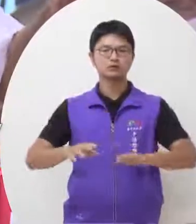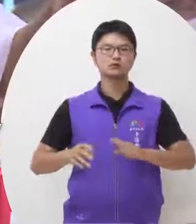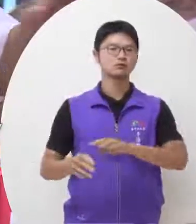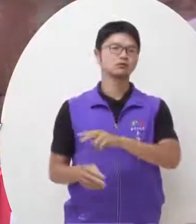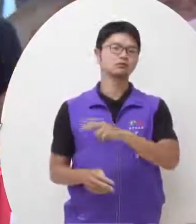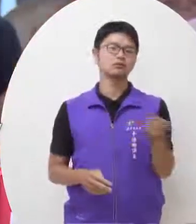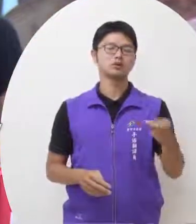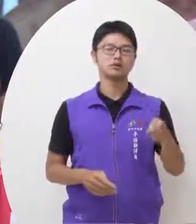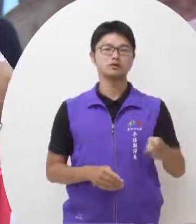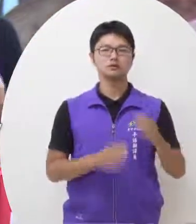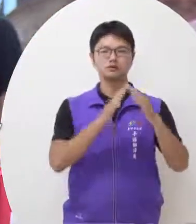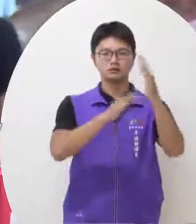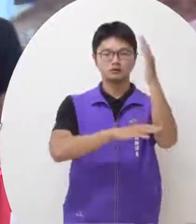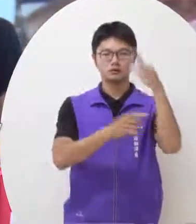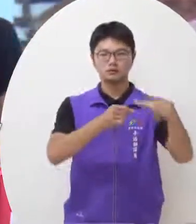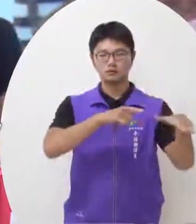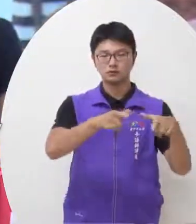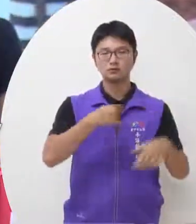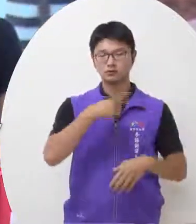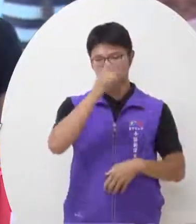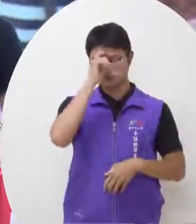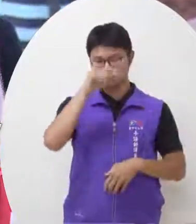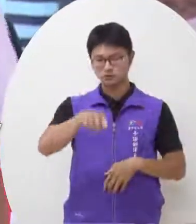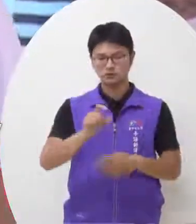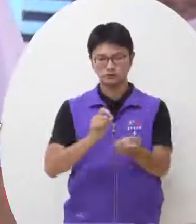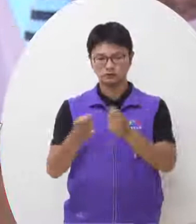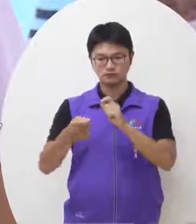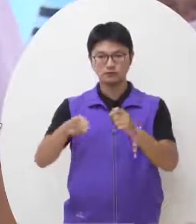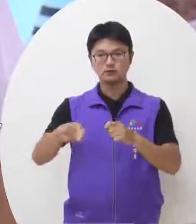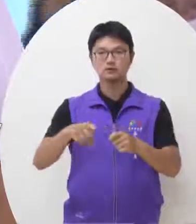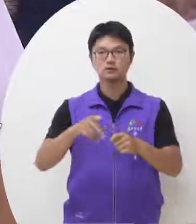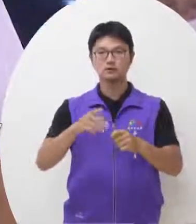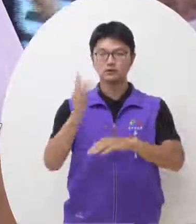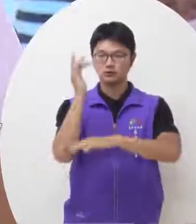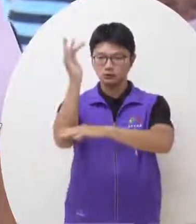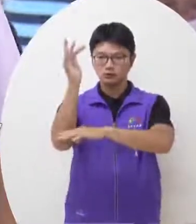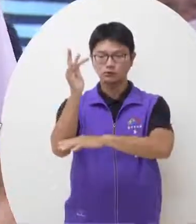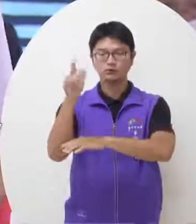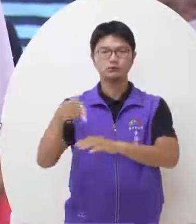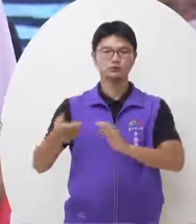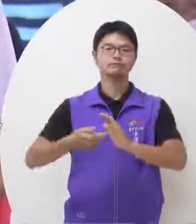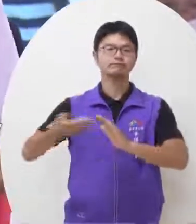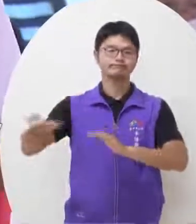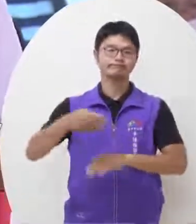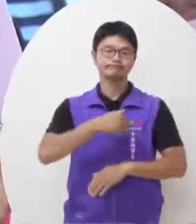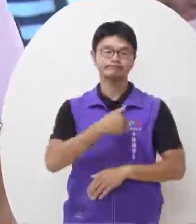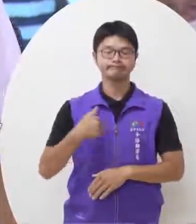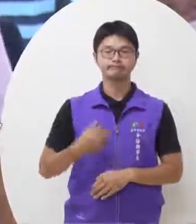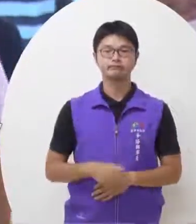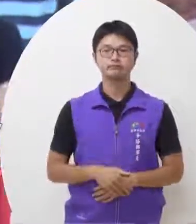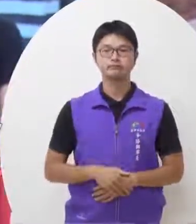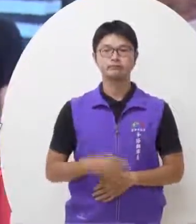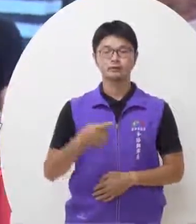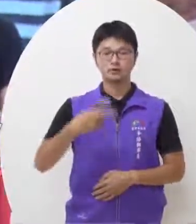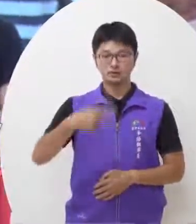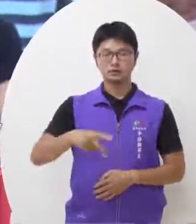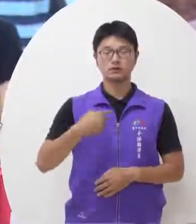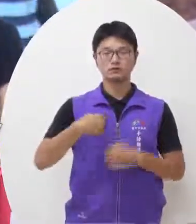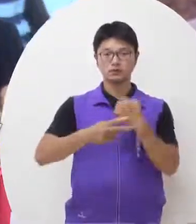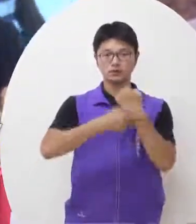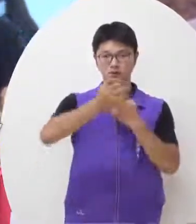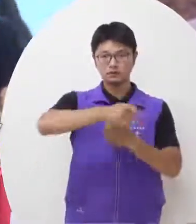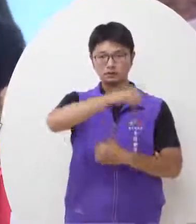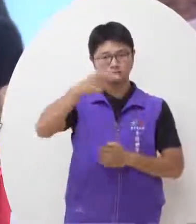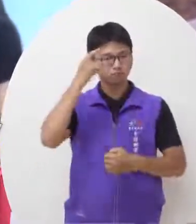把旁边的人行道的黑板树移植掉。另外一点就是说，大家里长的共同的心声，就是我